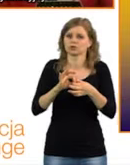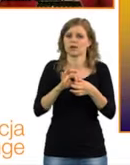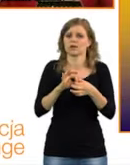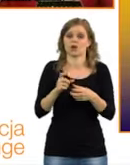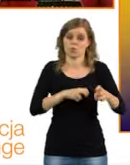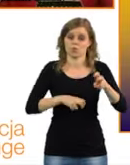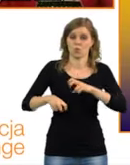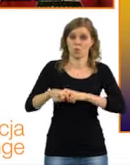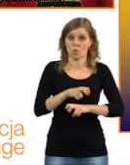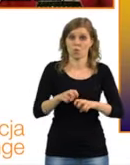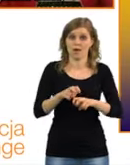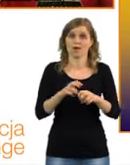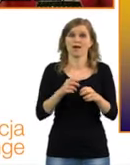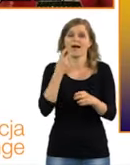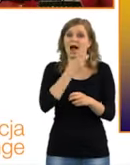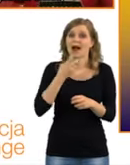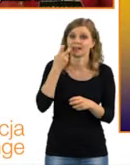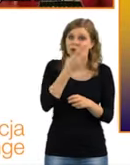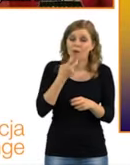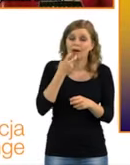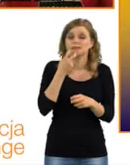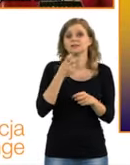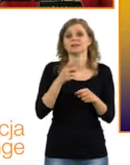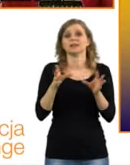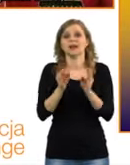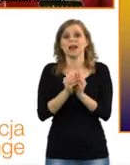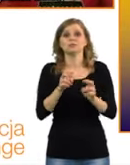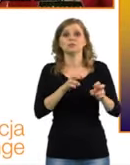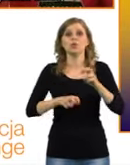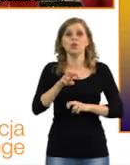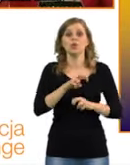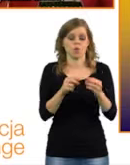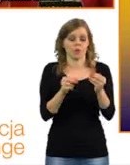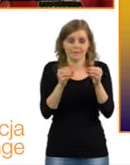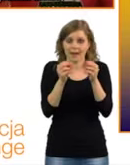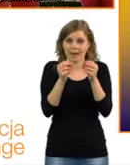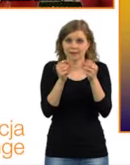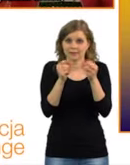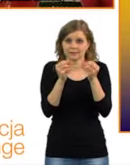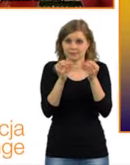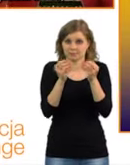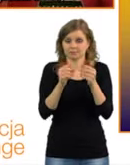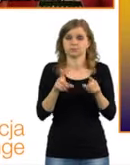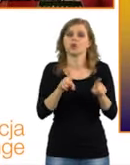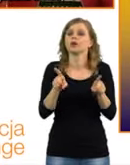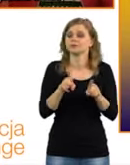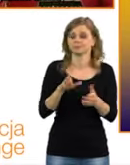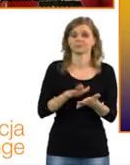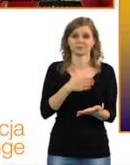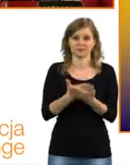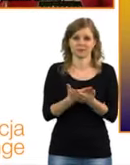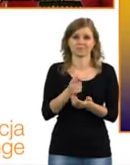koordynacja ruchów narządów artykulacyjnych z ruchami drobnymi palców. Czyli